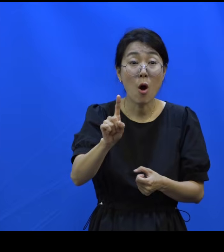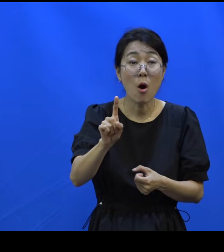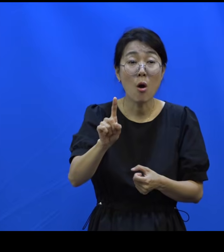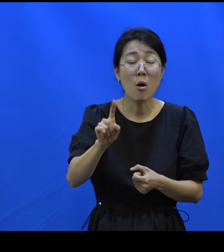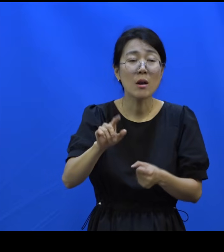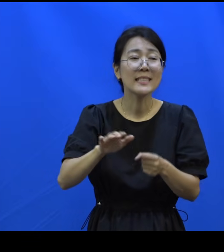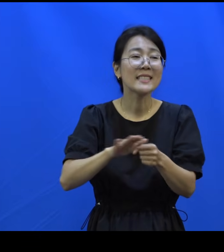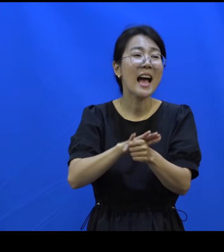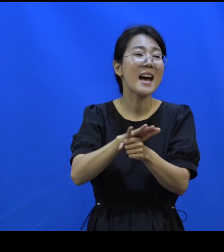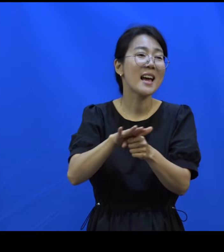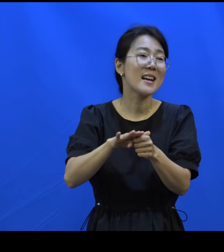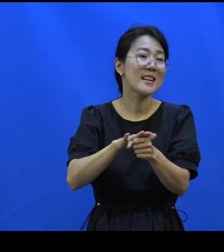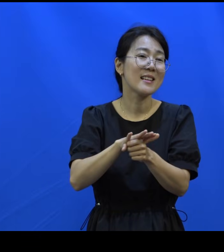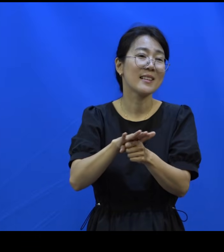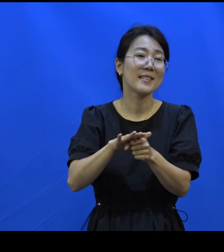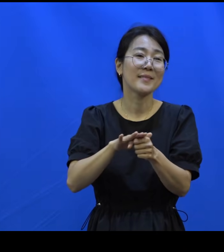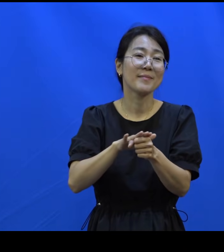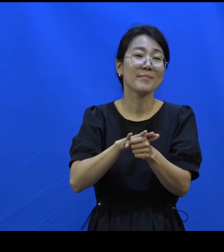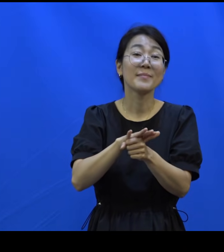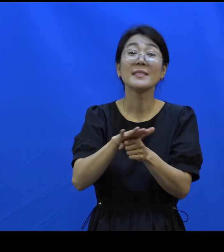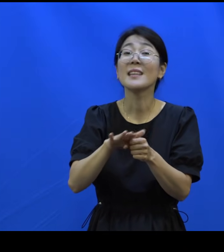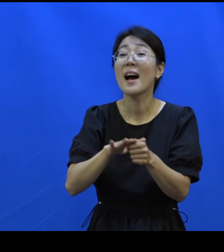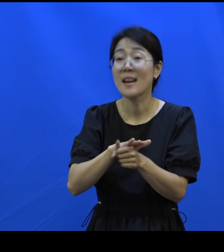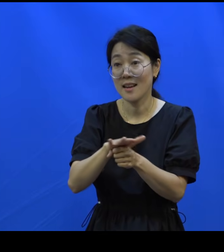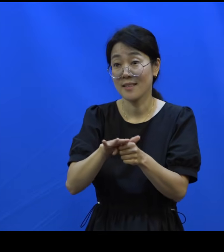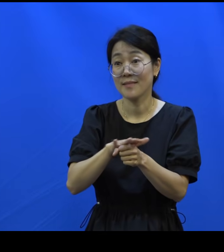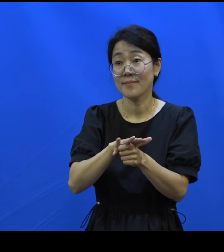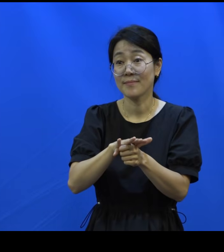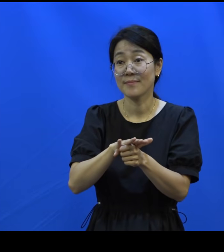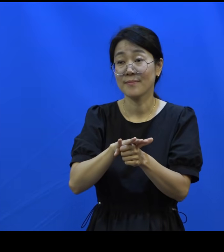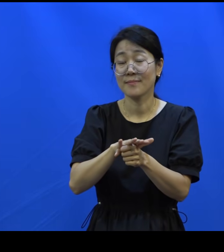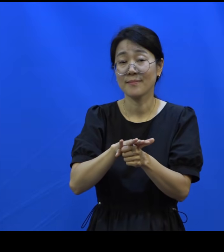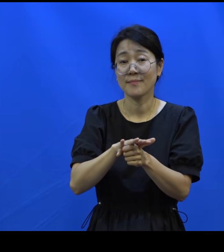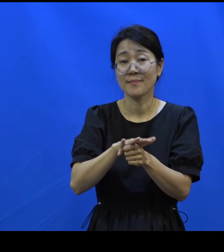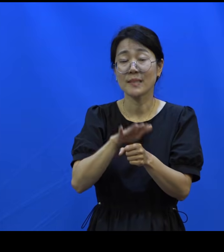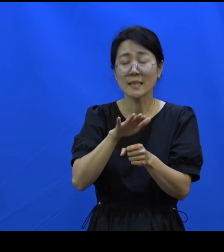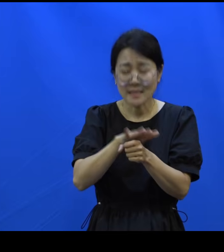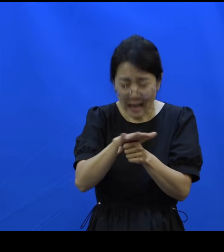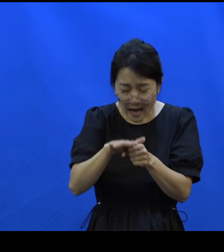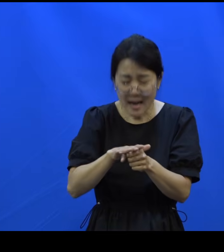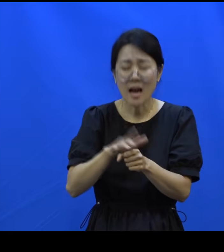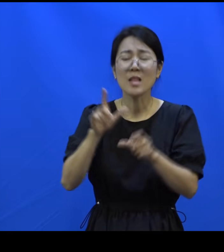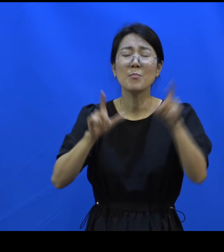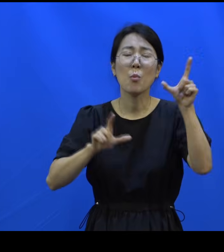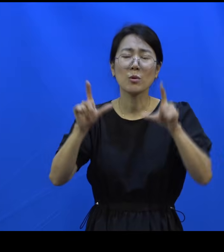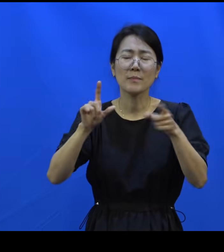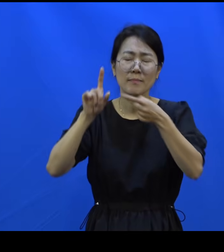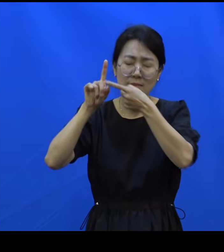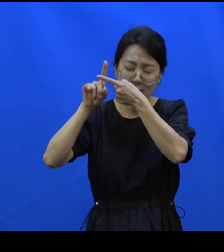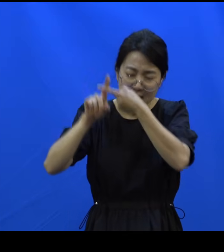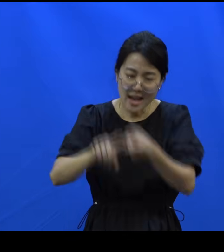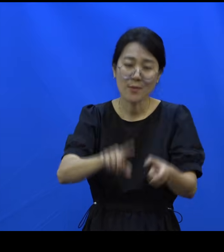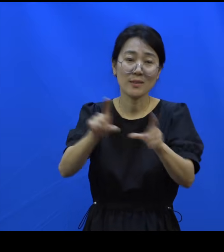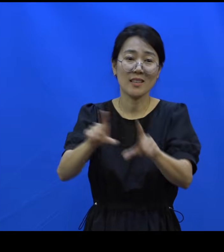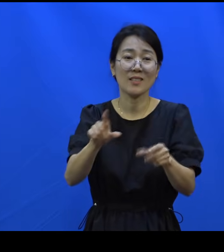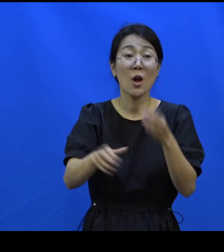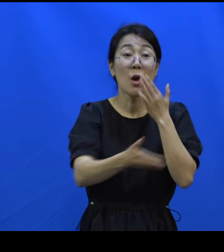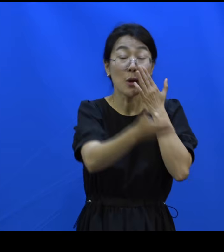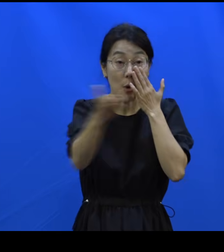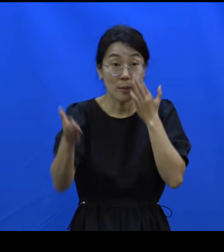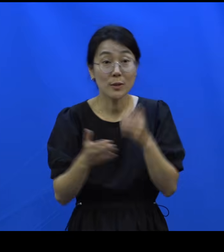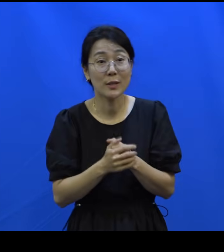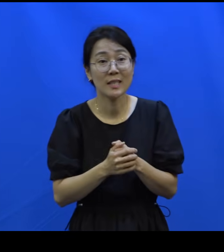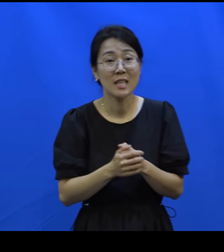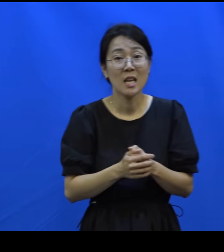않으셨습니다. 여러분, 우리는 이 세상이 목적이 아닙니다. 이 세상이 전부가 아니라는 걸 믿어요. 손해보는 것 당연합니다.